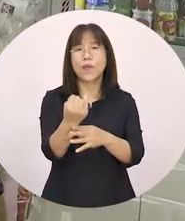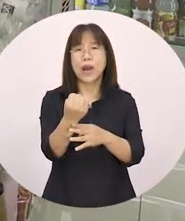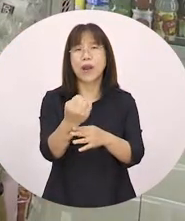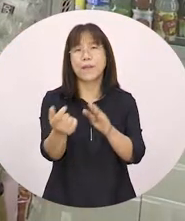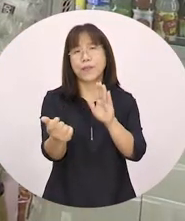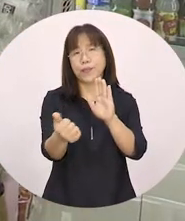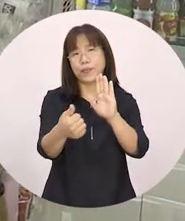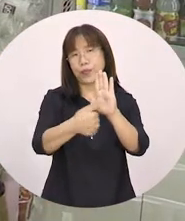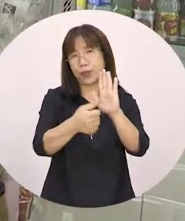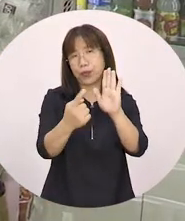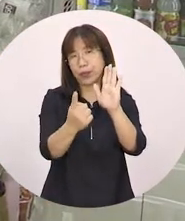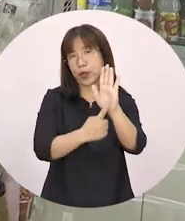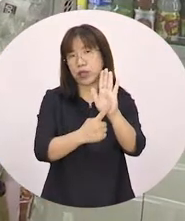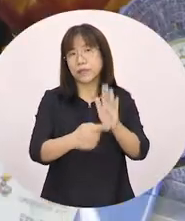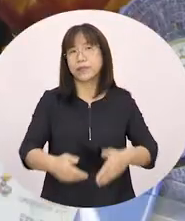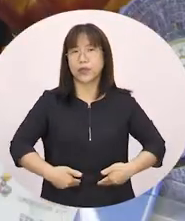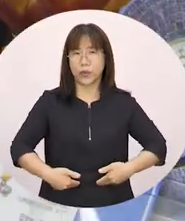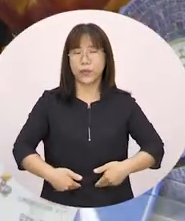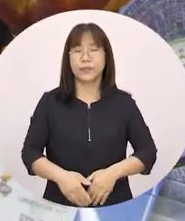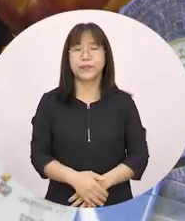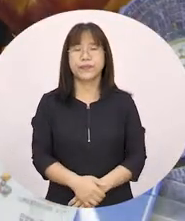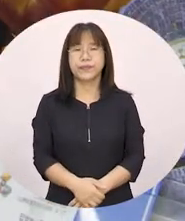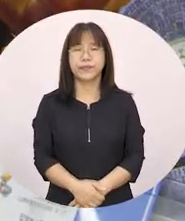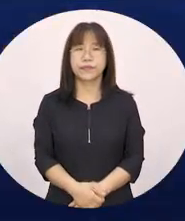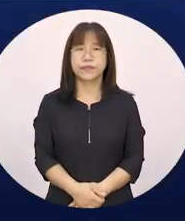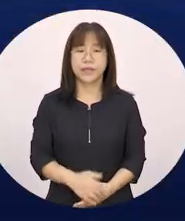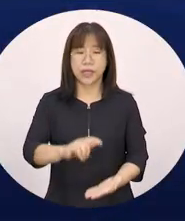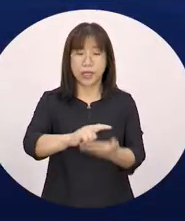가격 표시제 를 지도 점검 합니다